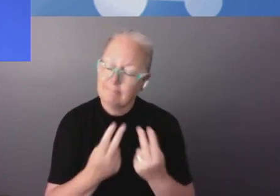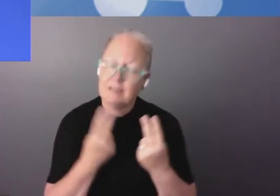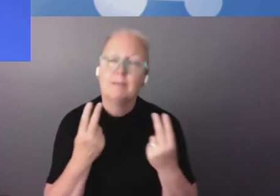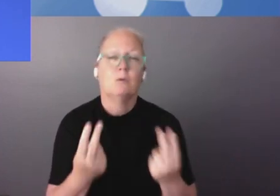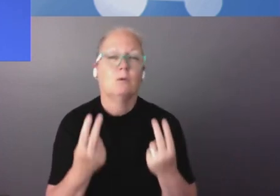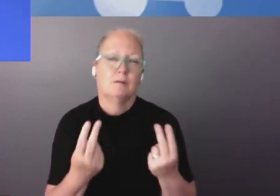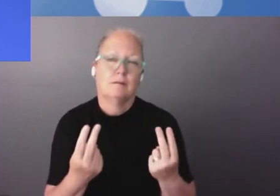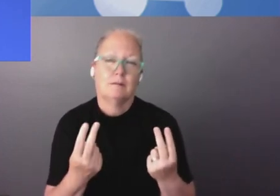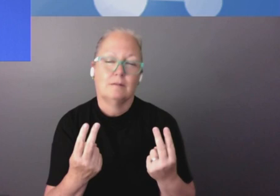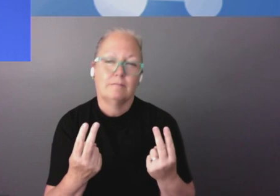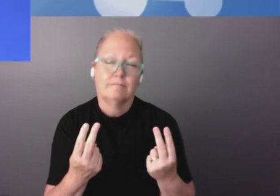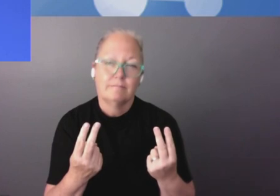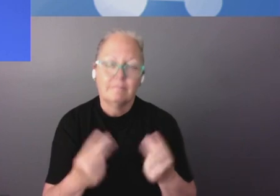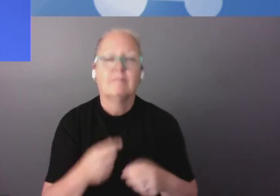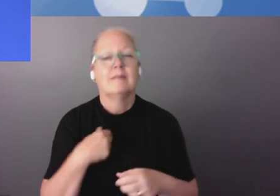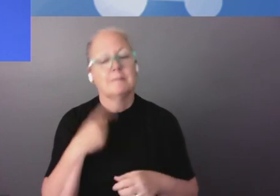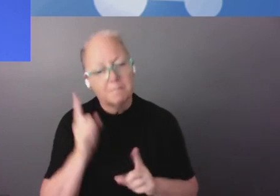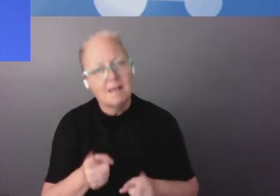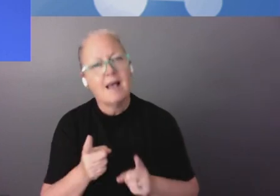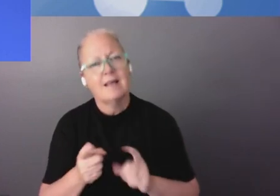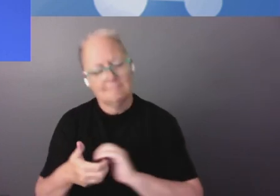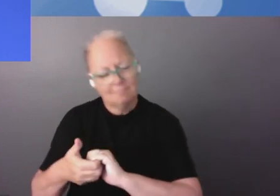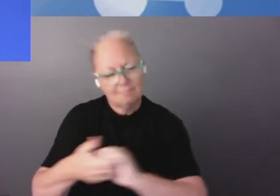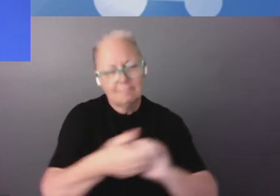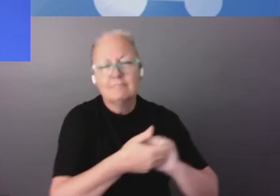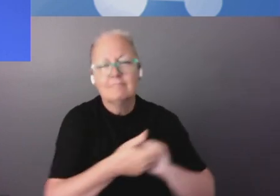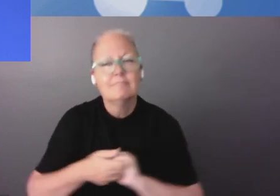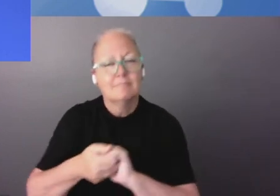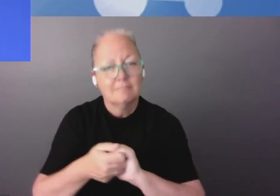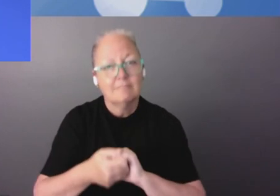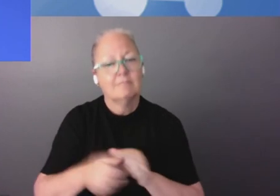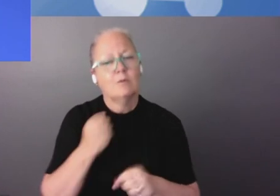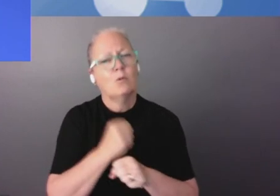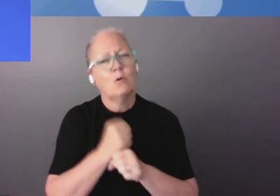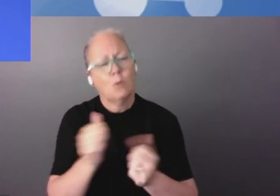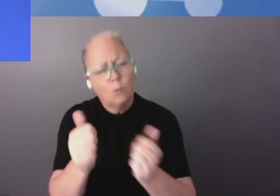wspólne rozwiązania w zakresie zarządzania internetem.